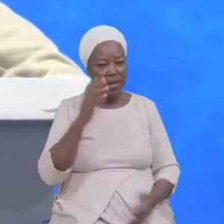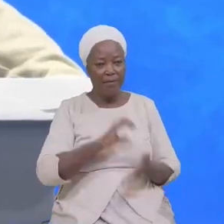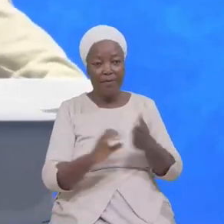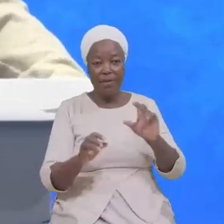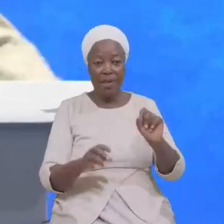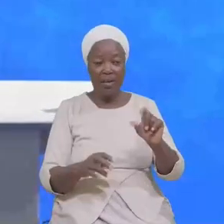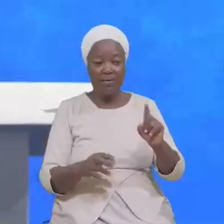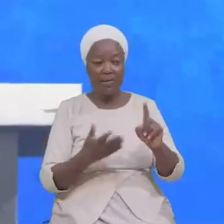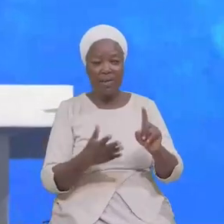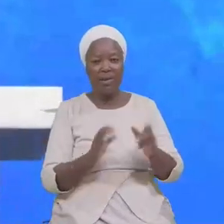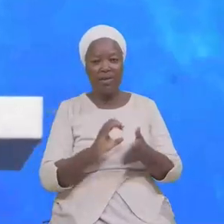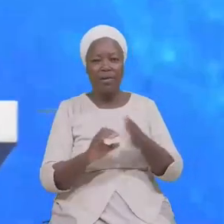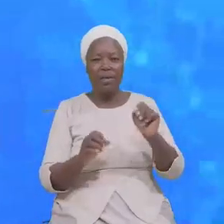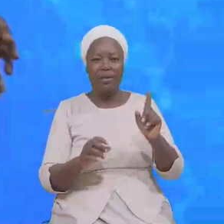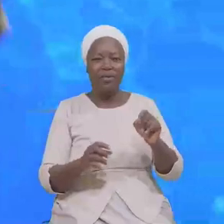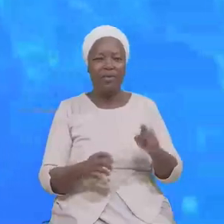Verset 12.